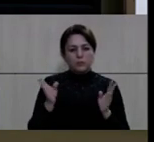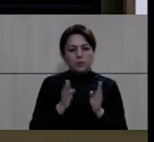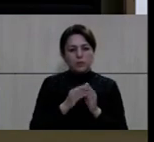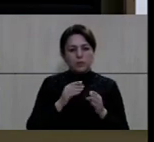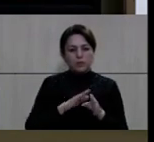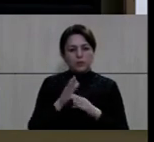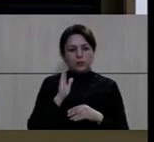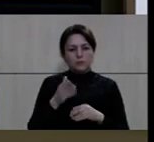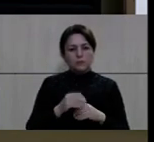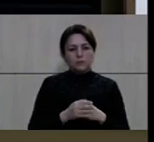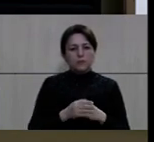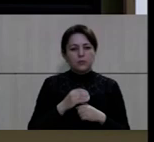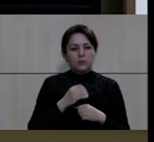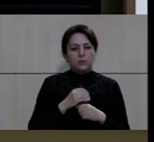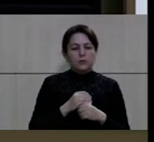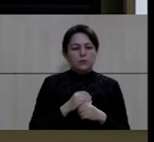бәжерамыз.